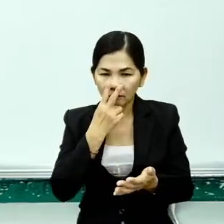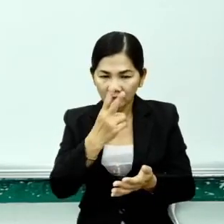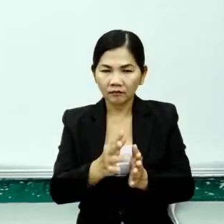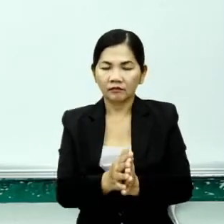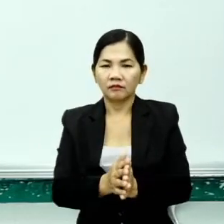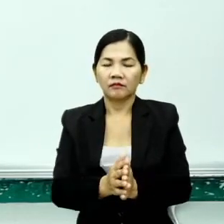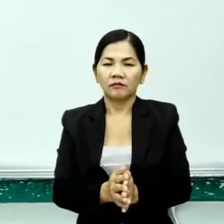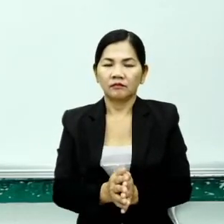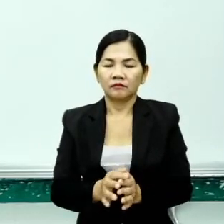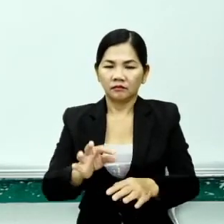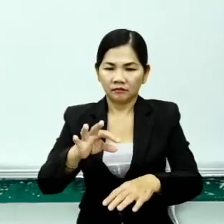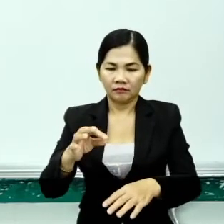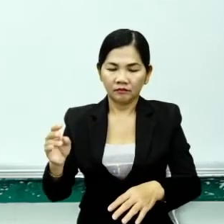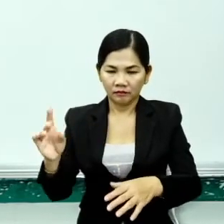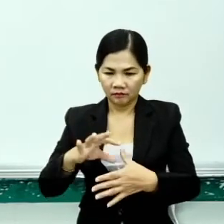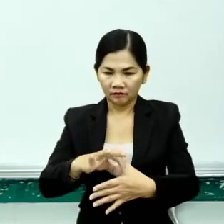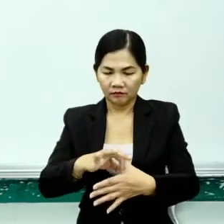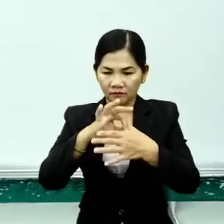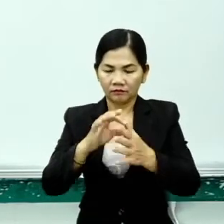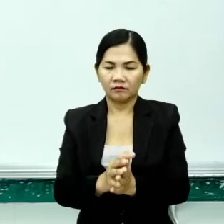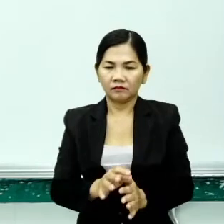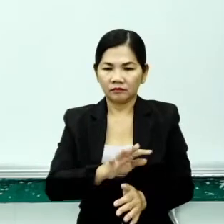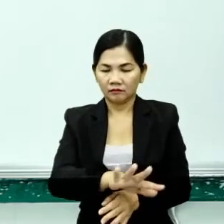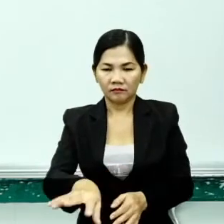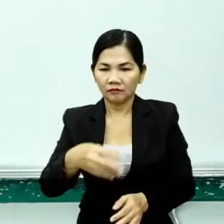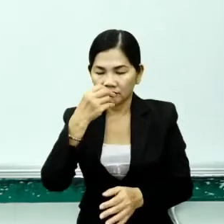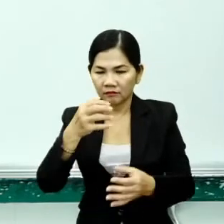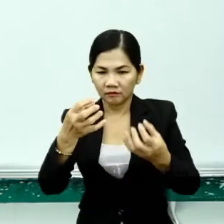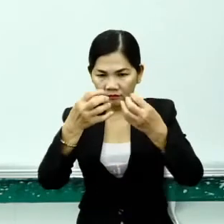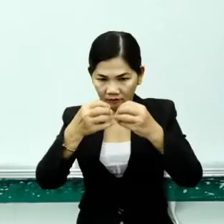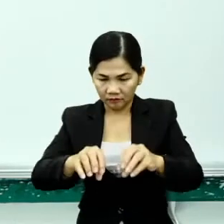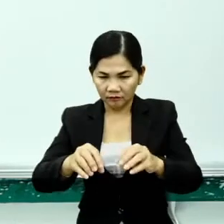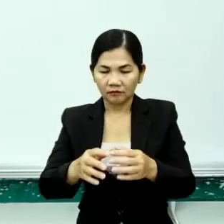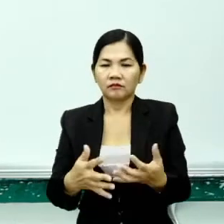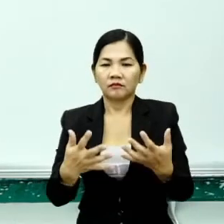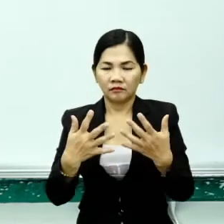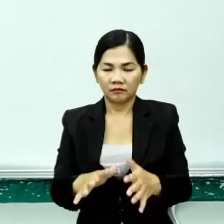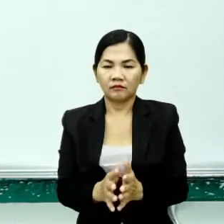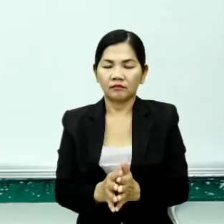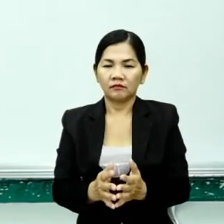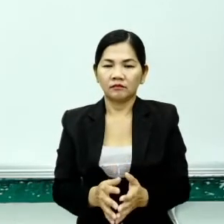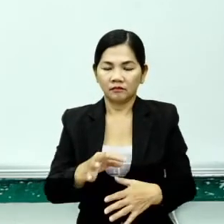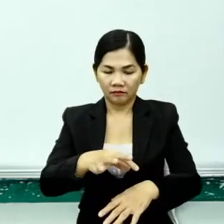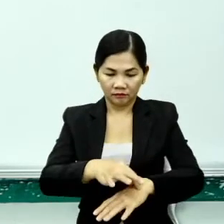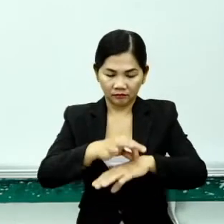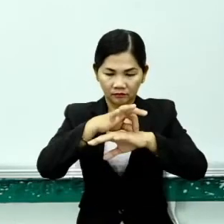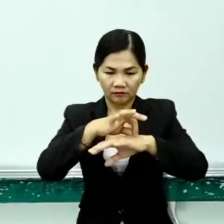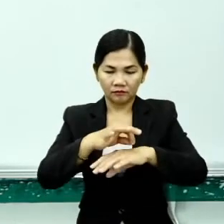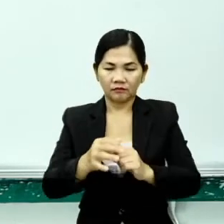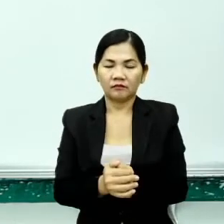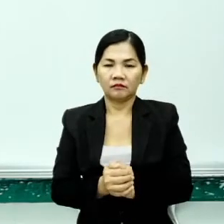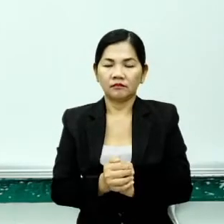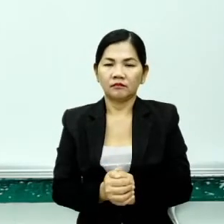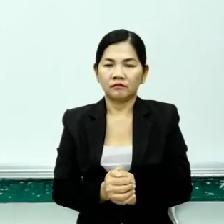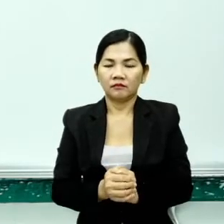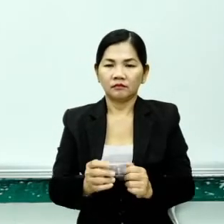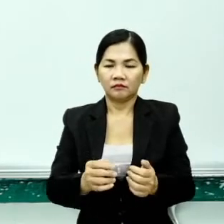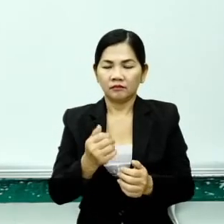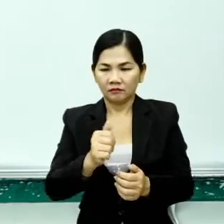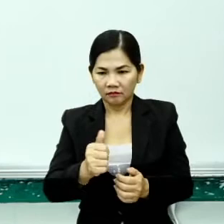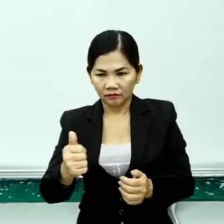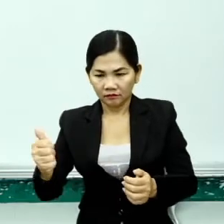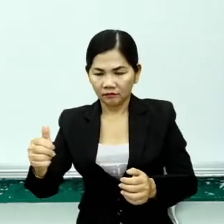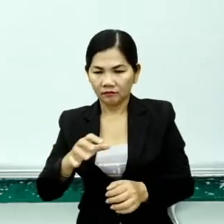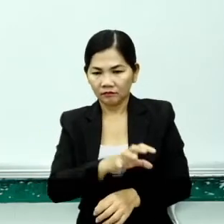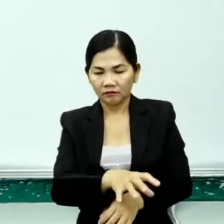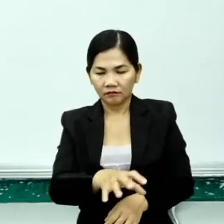pi bắt đầu sai cha chia ha bắt đầu sai bắt đầu sụt chia ha hay bắt đầu sợ bay tiệt nè con nữa sợ bay sầm đập phần lật chia sầm phải rẽ prau